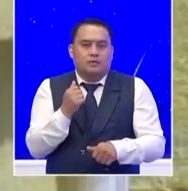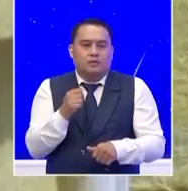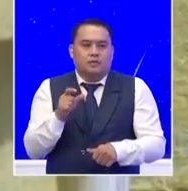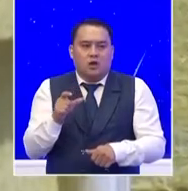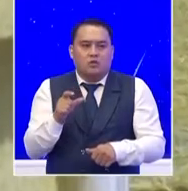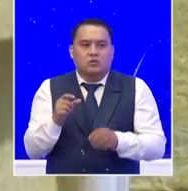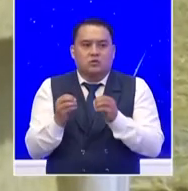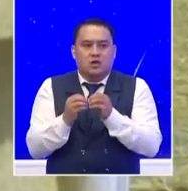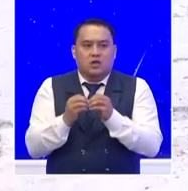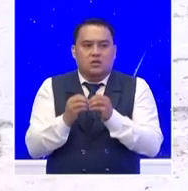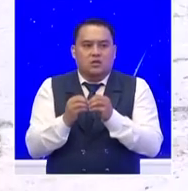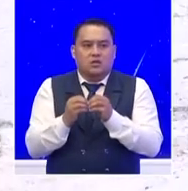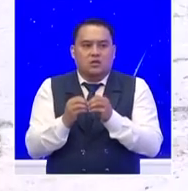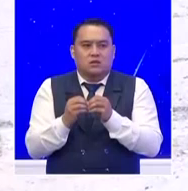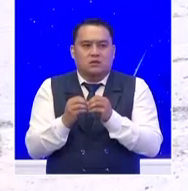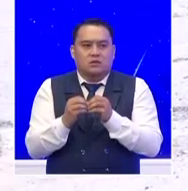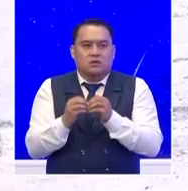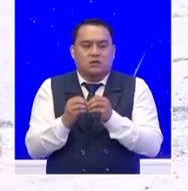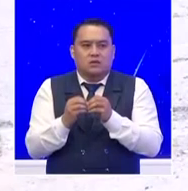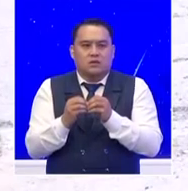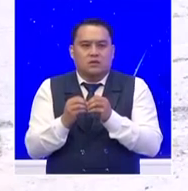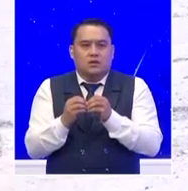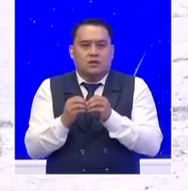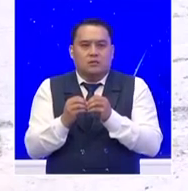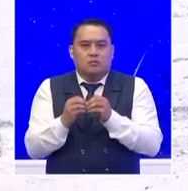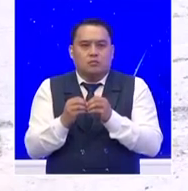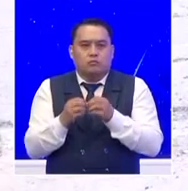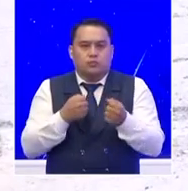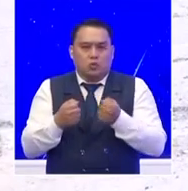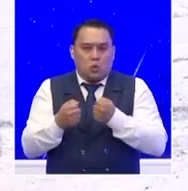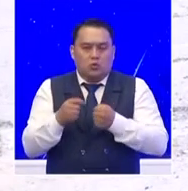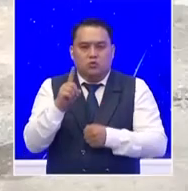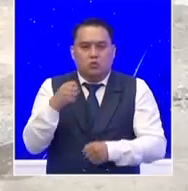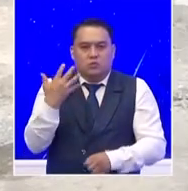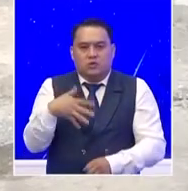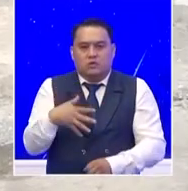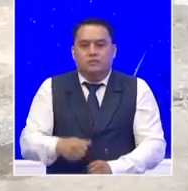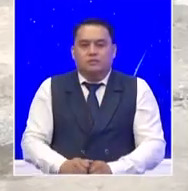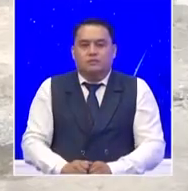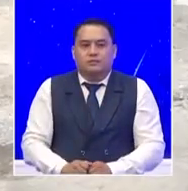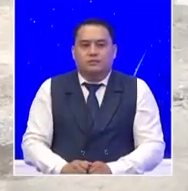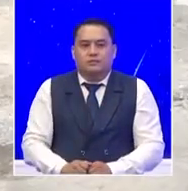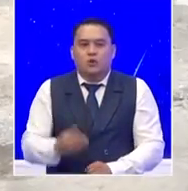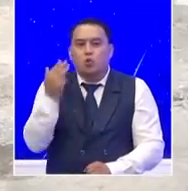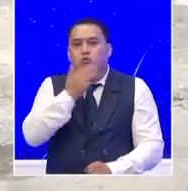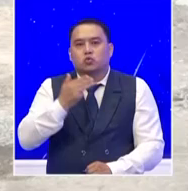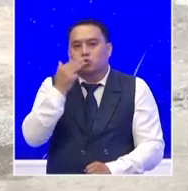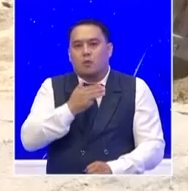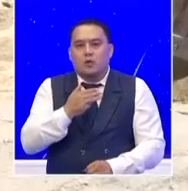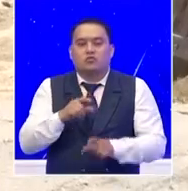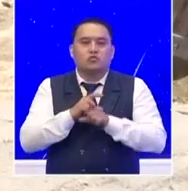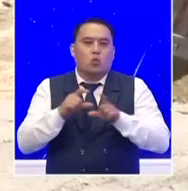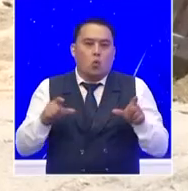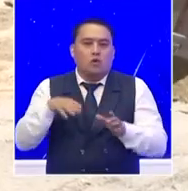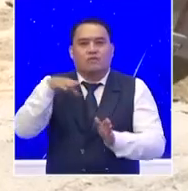толщиной 10 сантиметров, плотностью 150. Преобразится в Уштубе не только школа. В программу